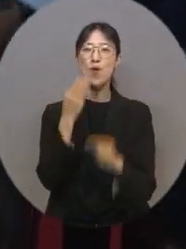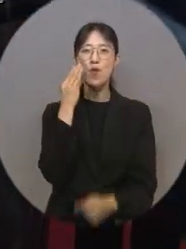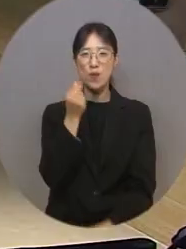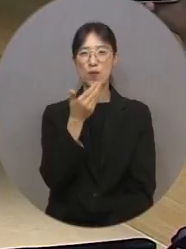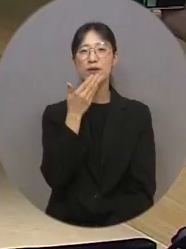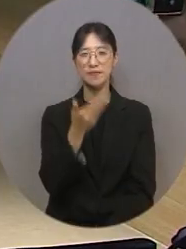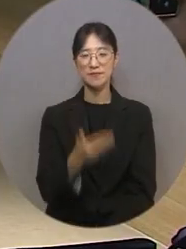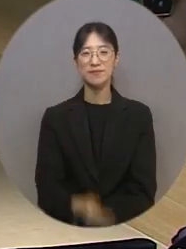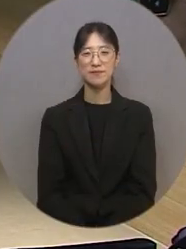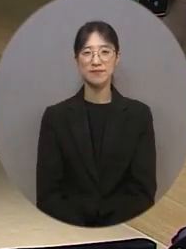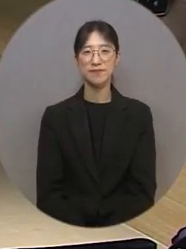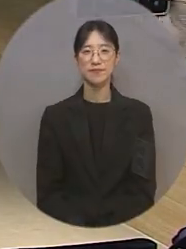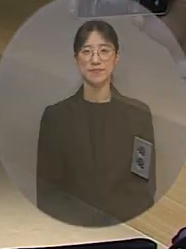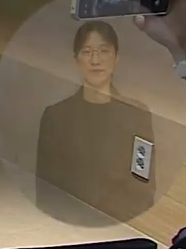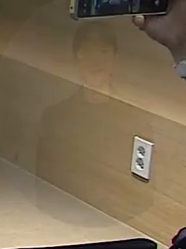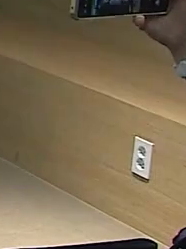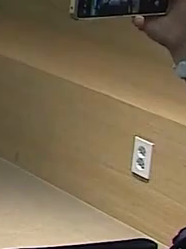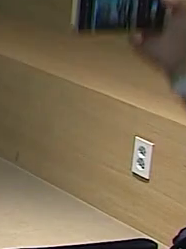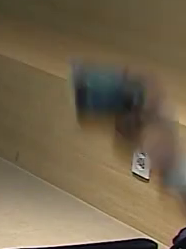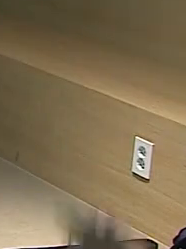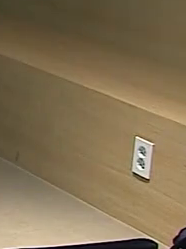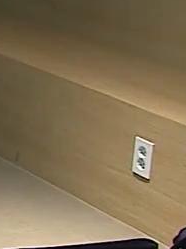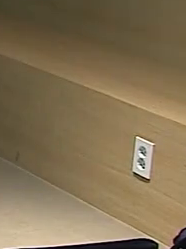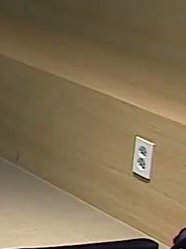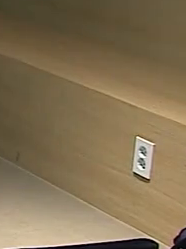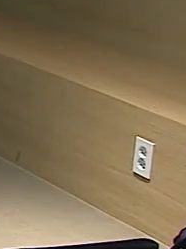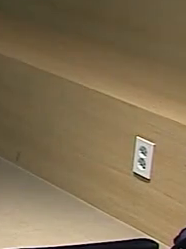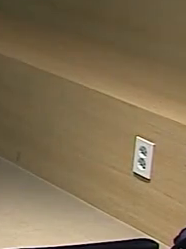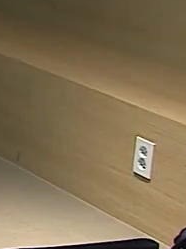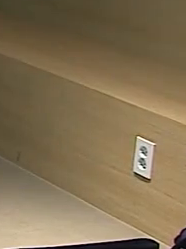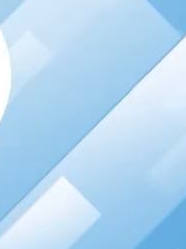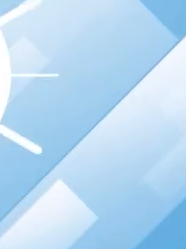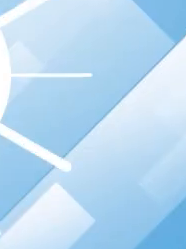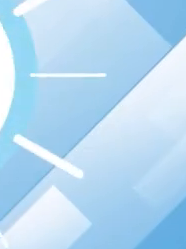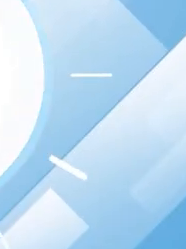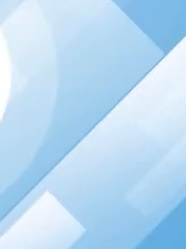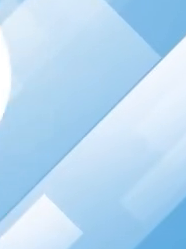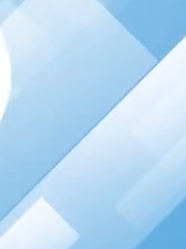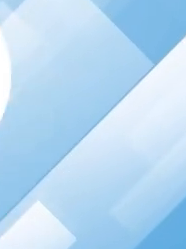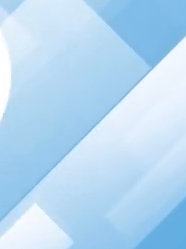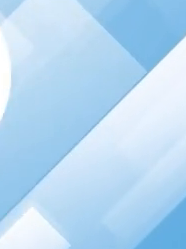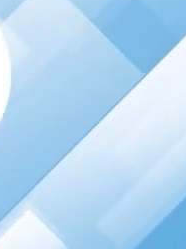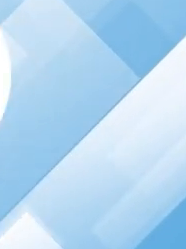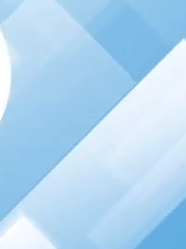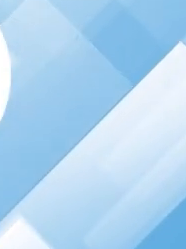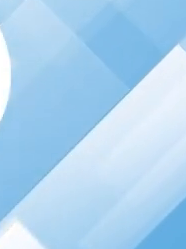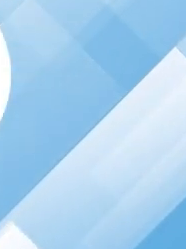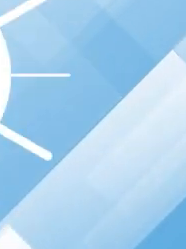보입니다. 복지TV 뉴스 정유정입니다. 우선 커팅하기 시작합니다.